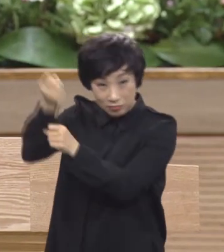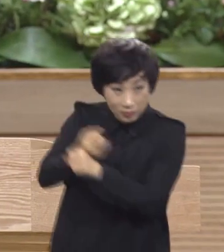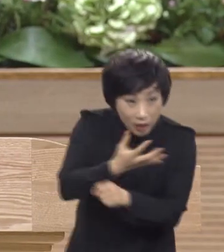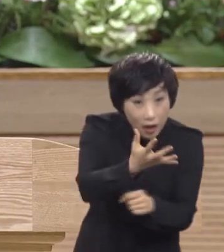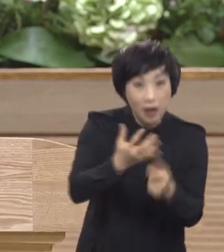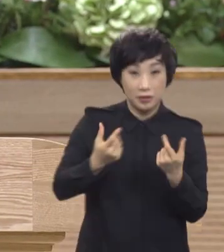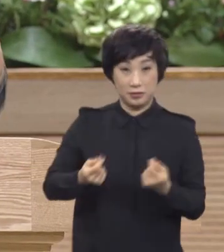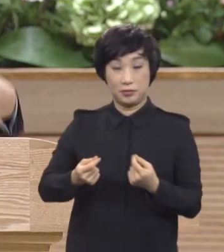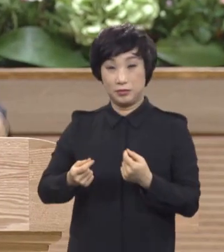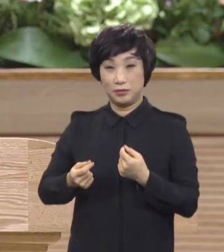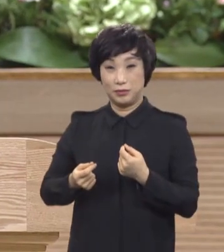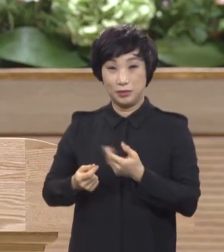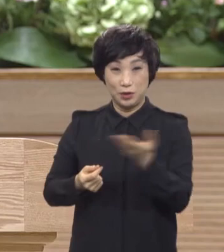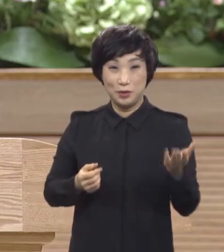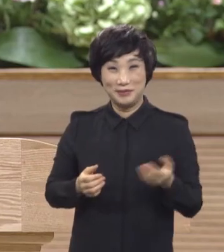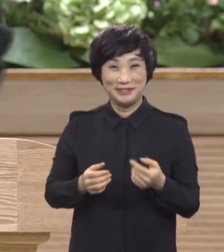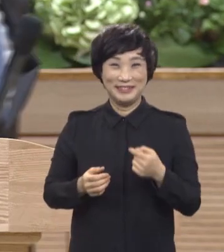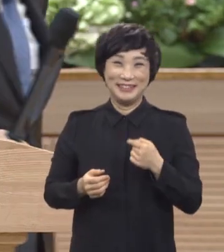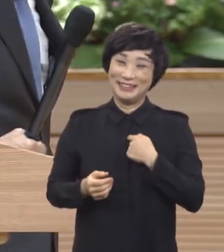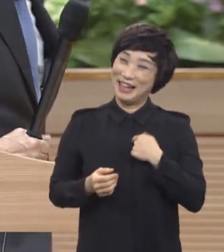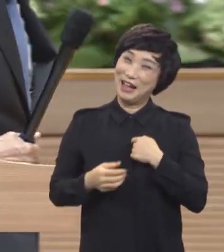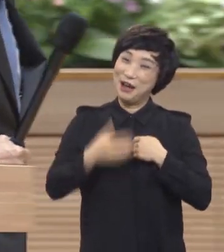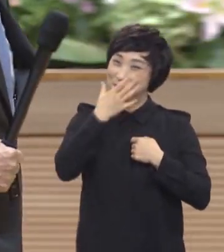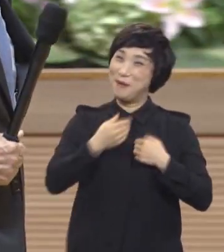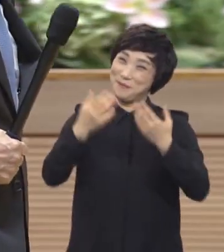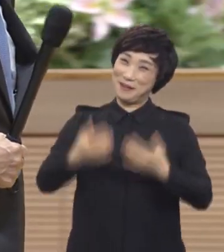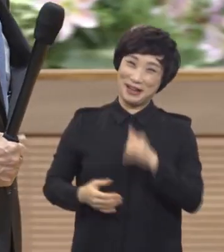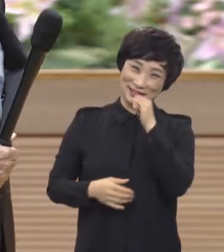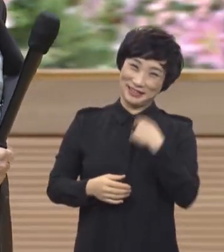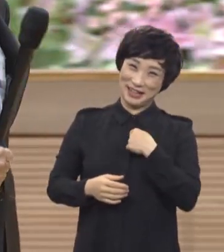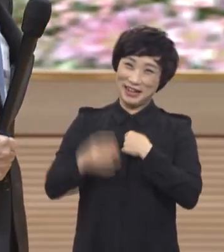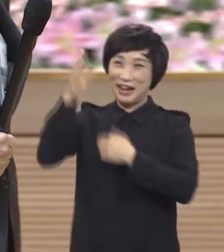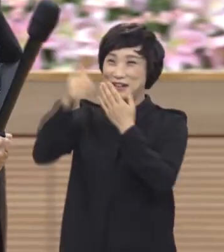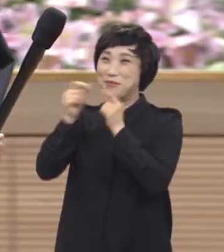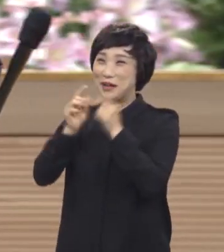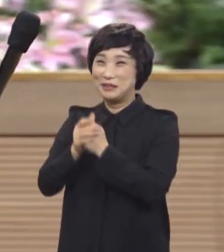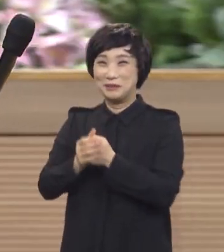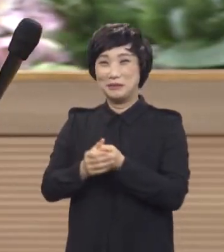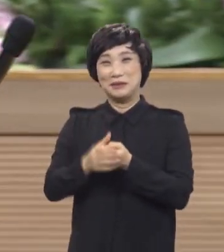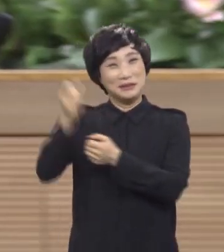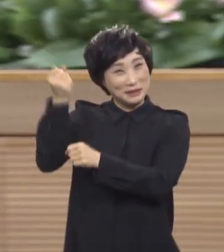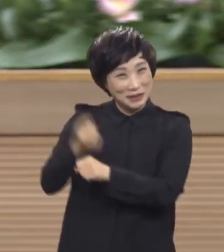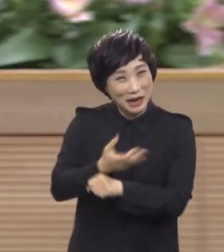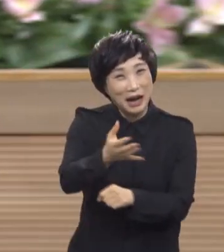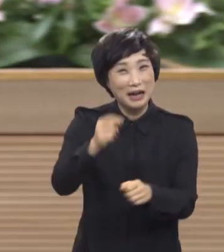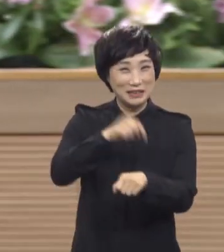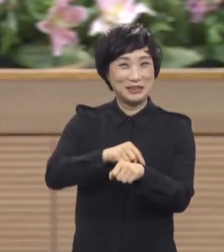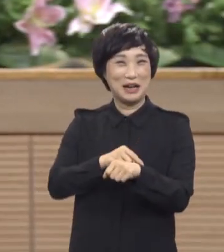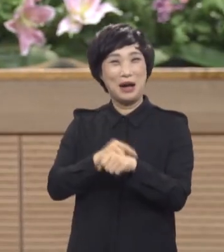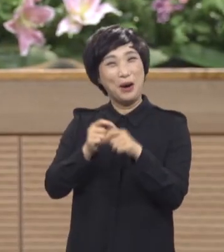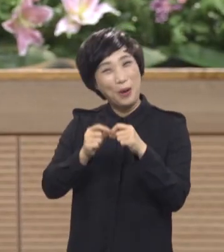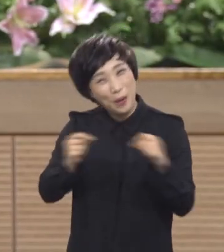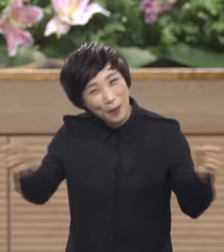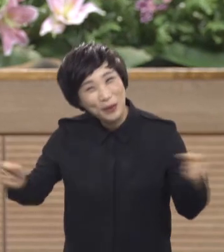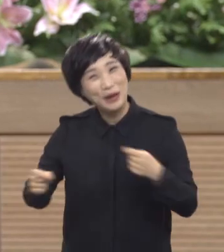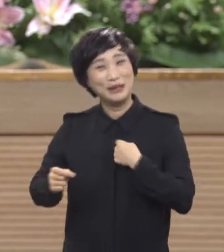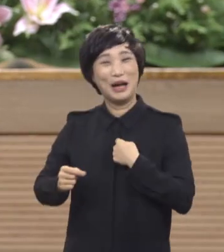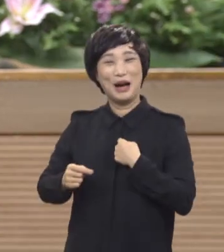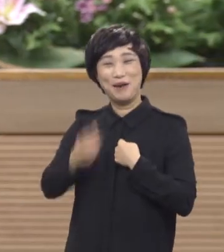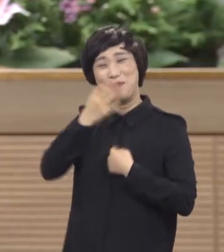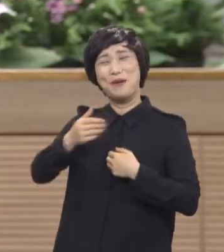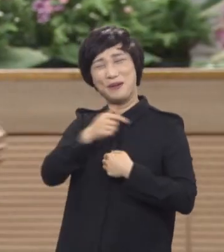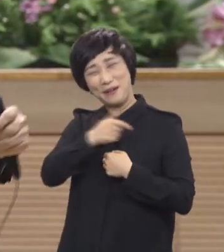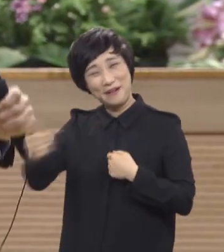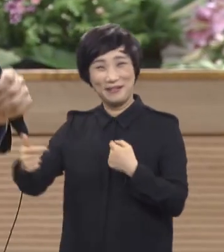내가 얼마나 복받은 사람이오 하나님 말씀을 말할 수 있는 시간이 제일 많은 사람이니 그렇지